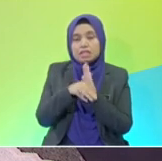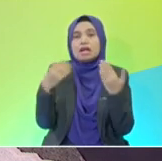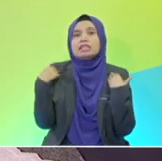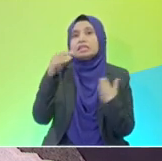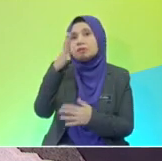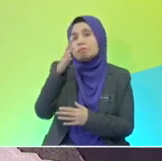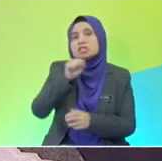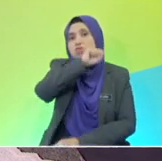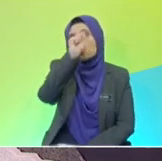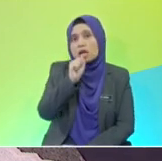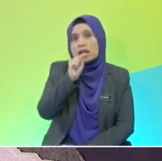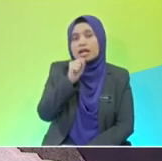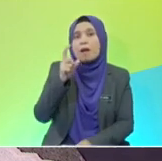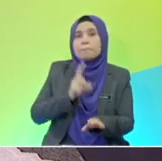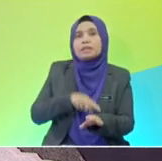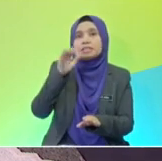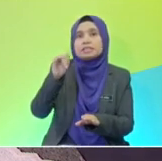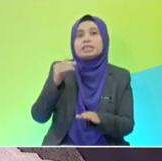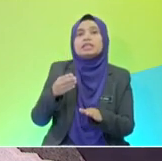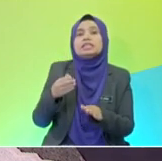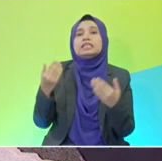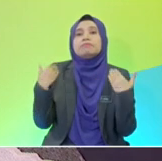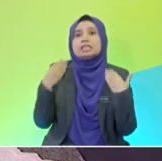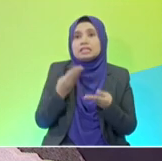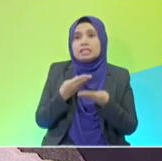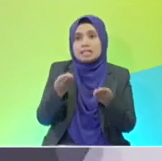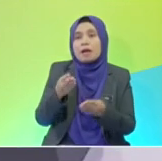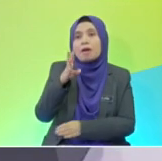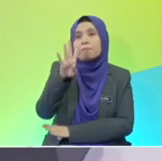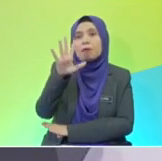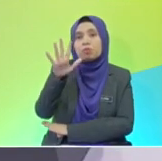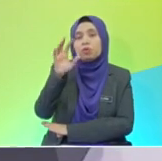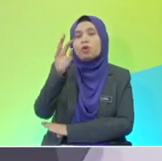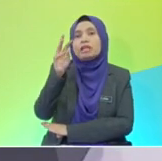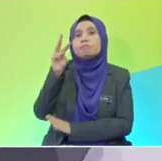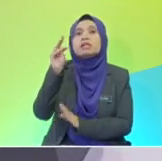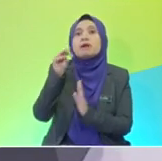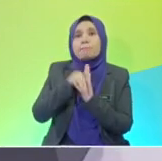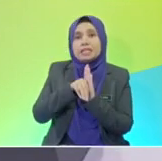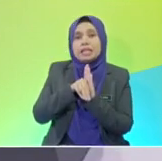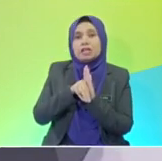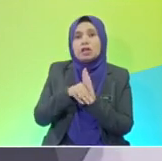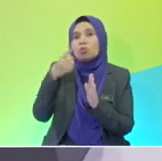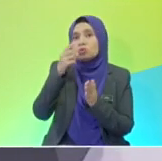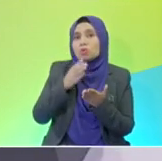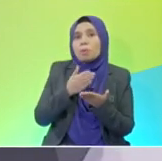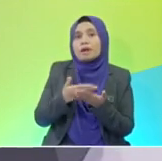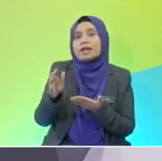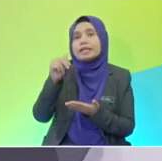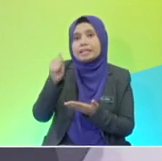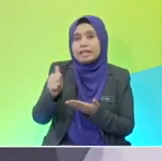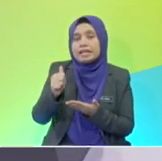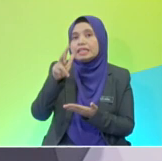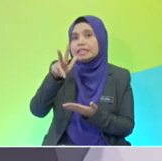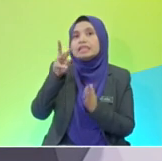lain dan masih yang diperuntukkan adalah 45 menit Jadi satu soal dan untuk bagian dalam anggaran 3